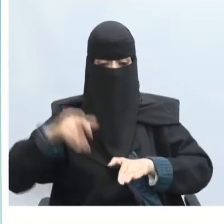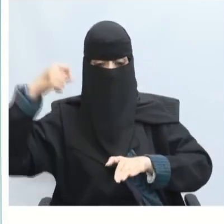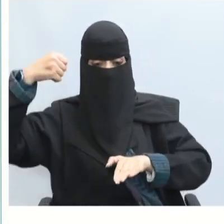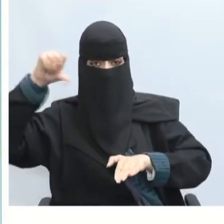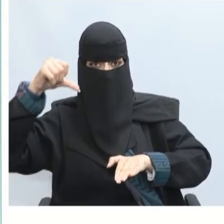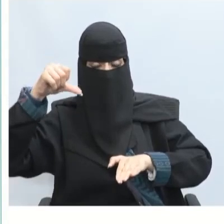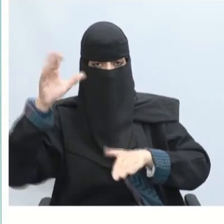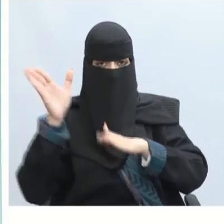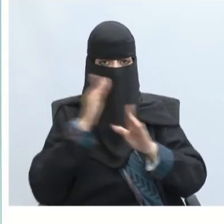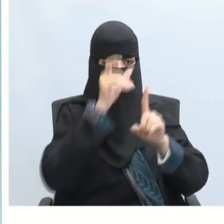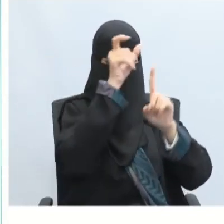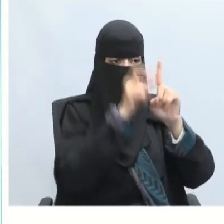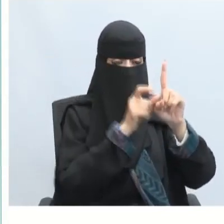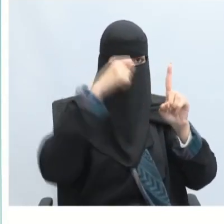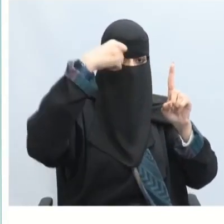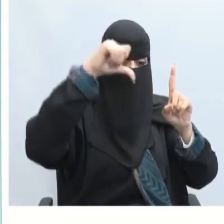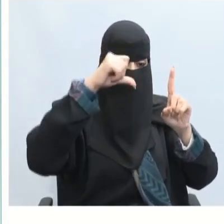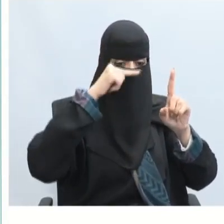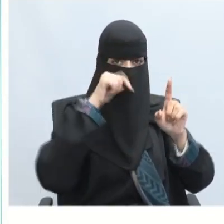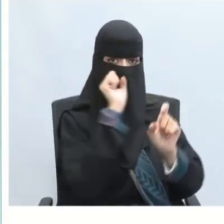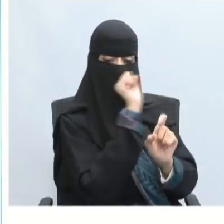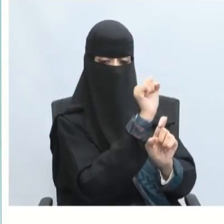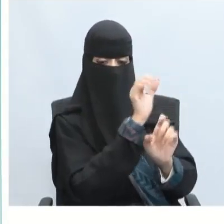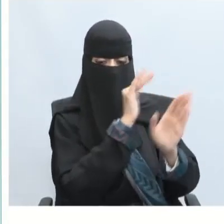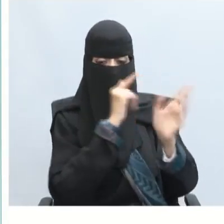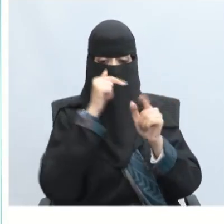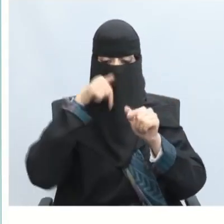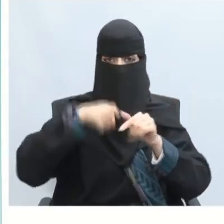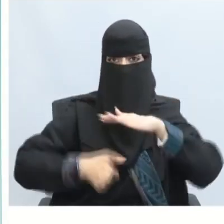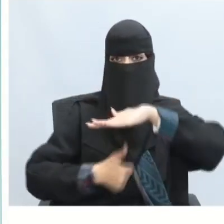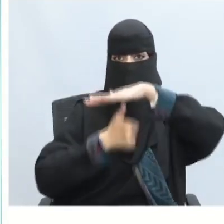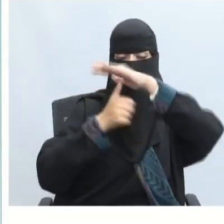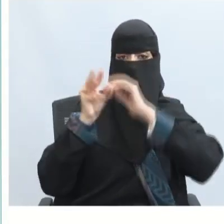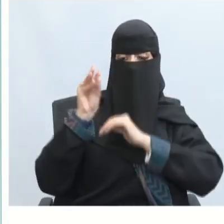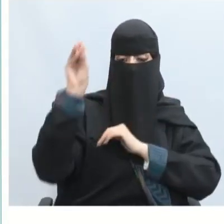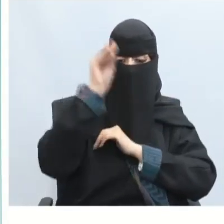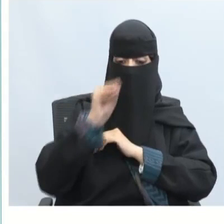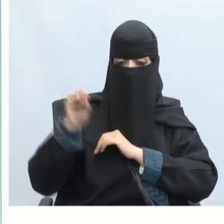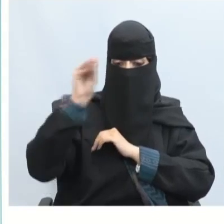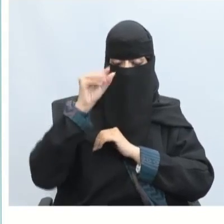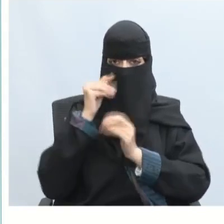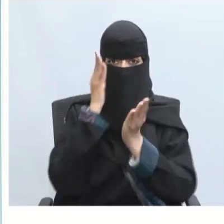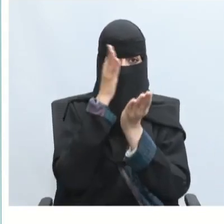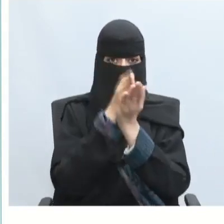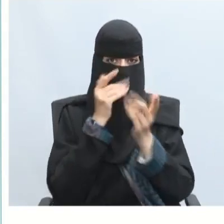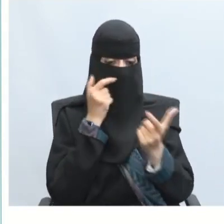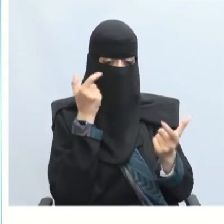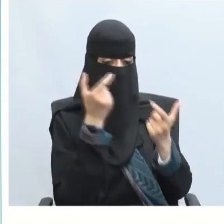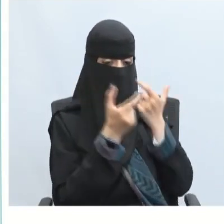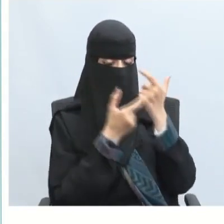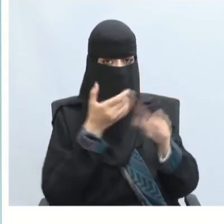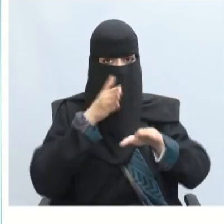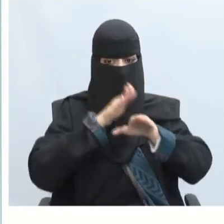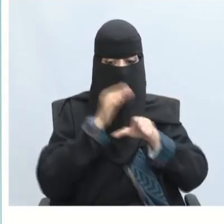الوزراء او الوزير المختص او رئيس الهيئه او الجهه المشرفه على